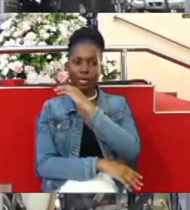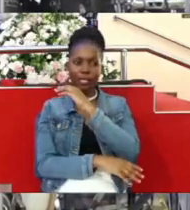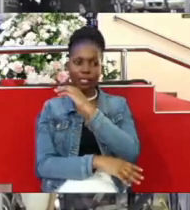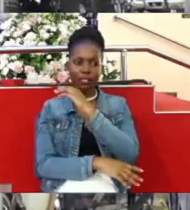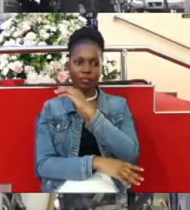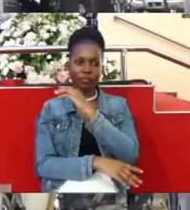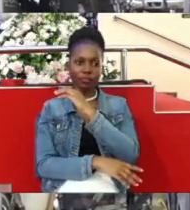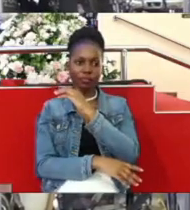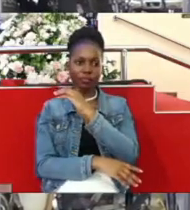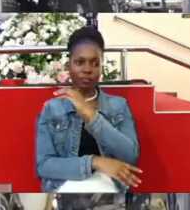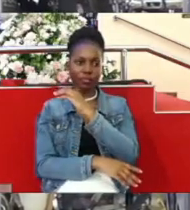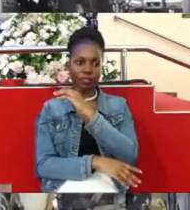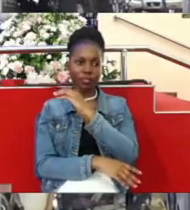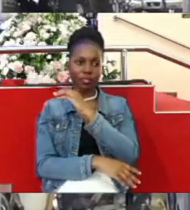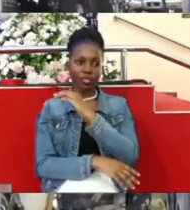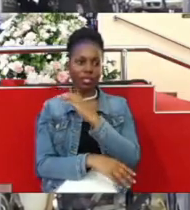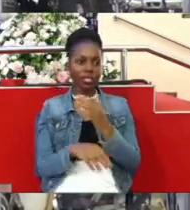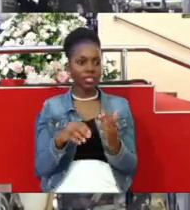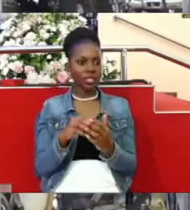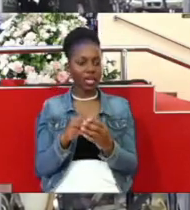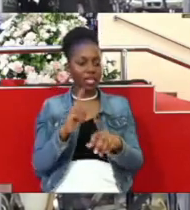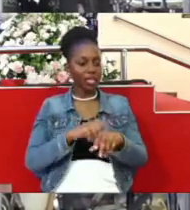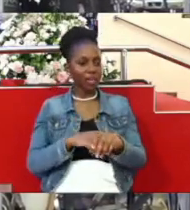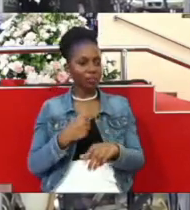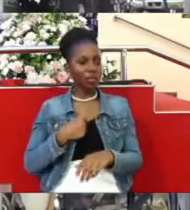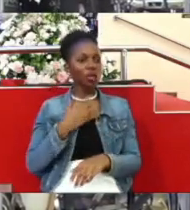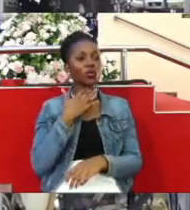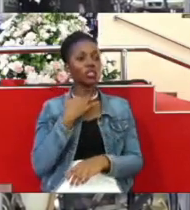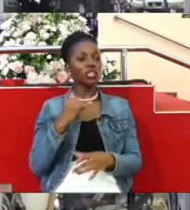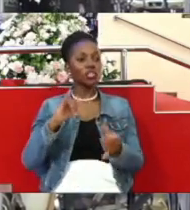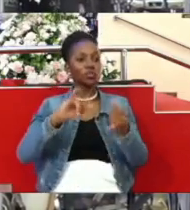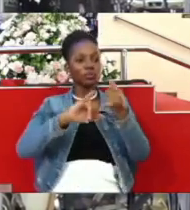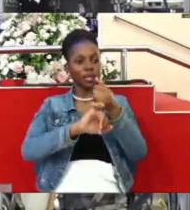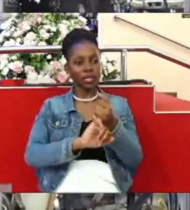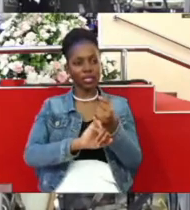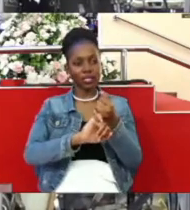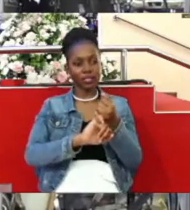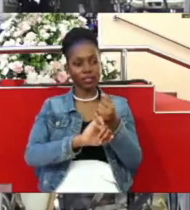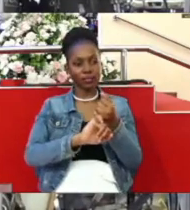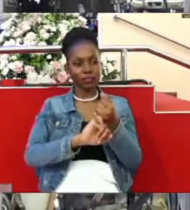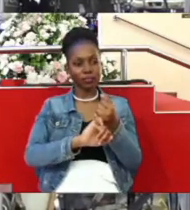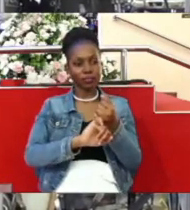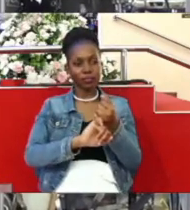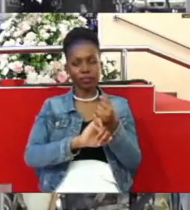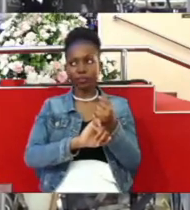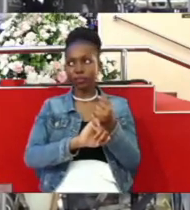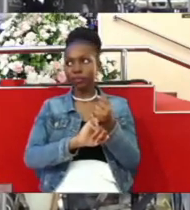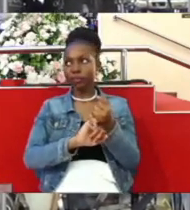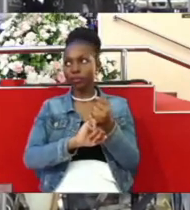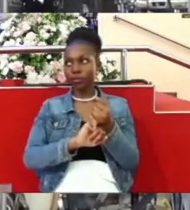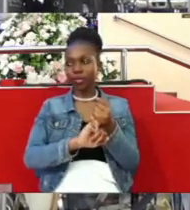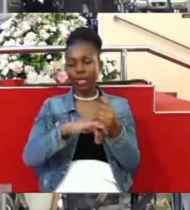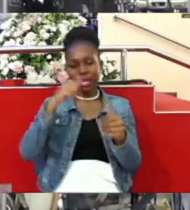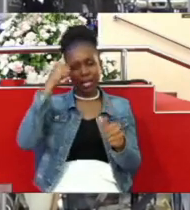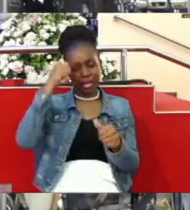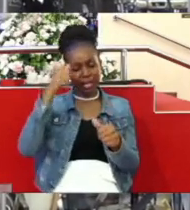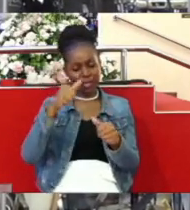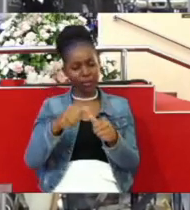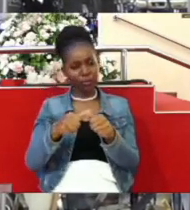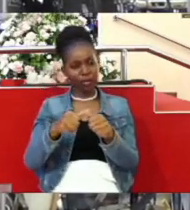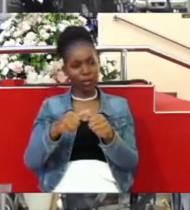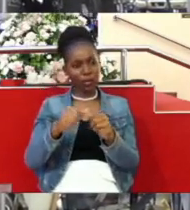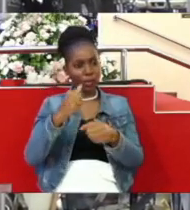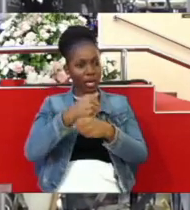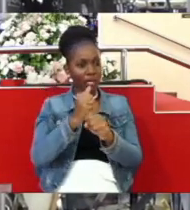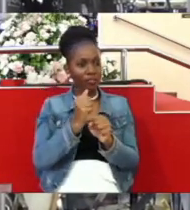is a time when I wanted to get married. Ni kwa sababu wakati ule nilikuwa nataka kuoa. And I remember we had made all the plans. Na